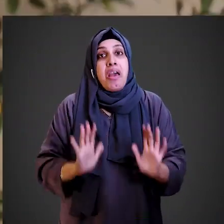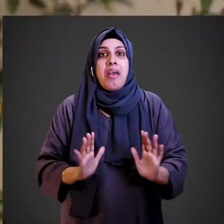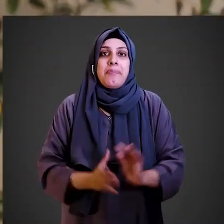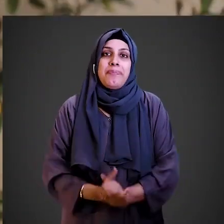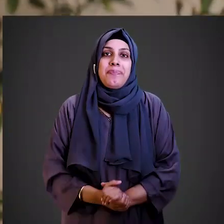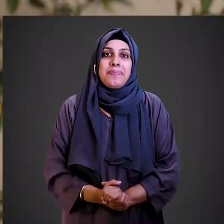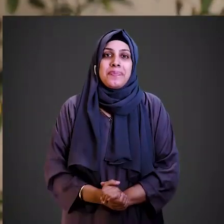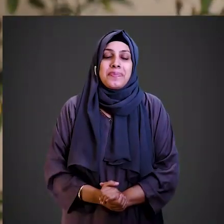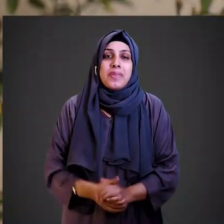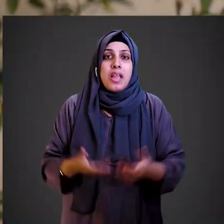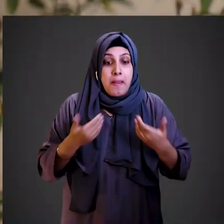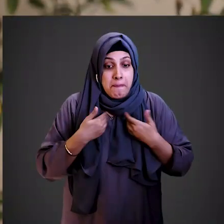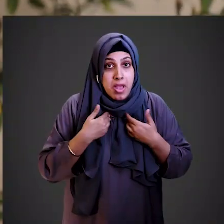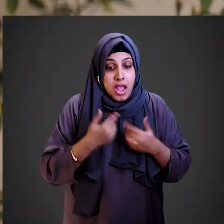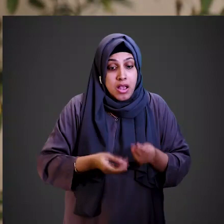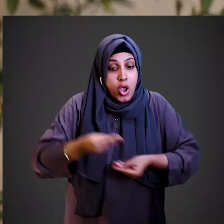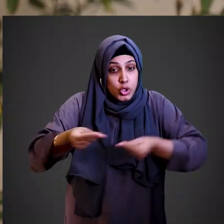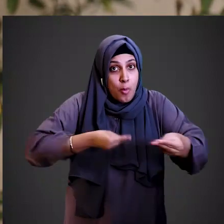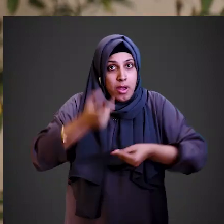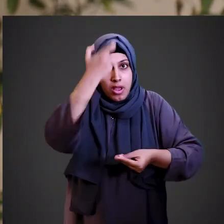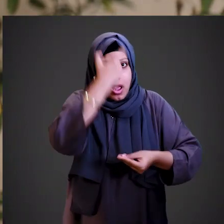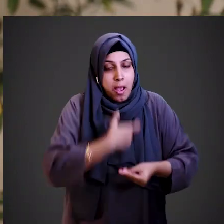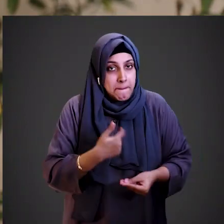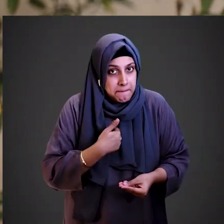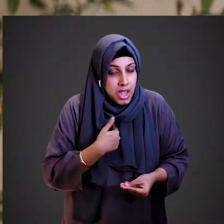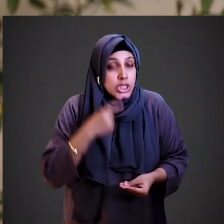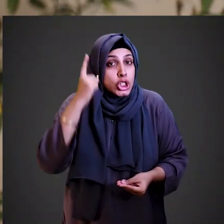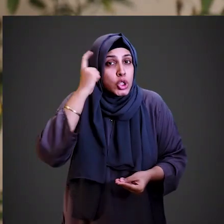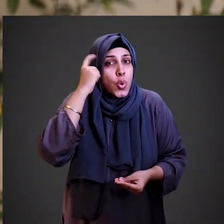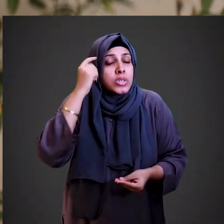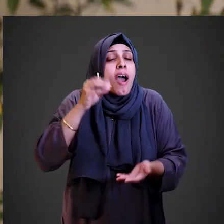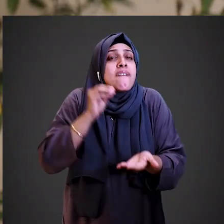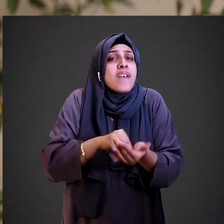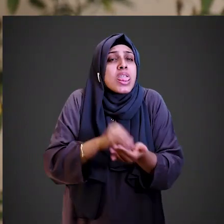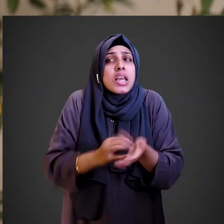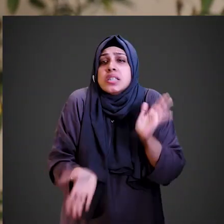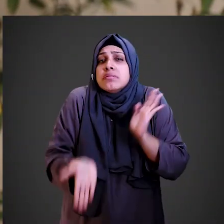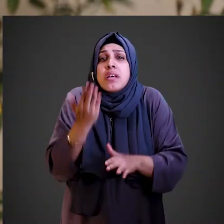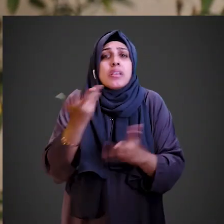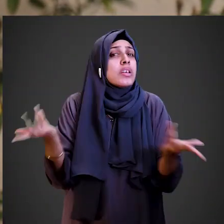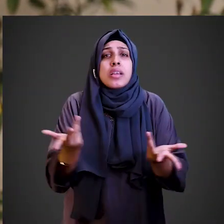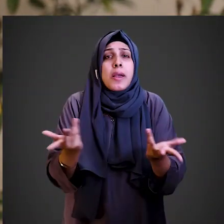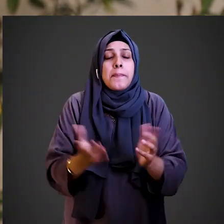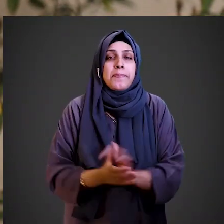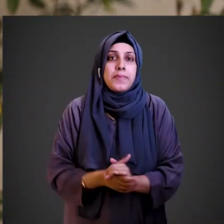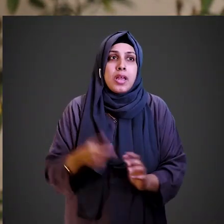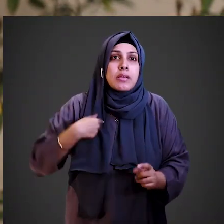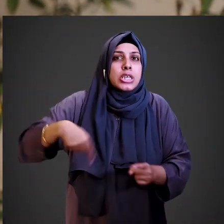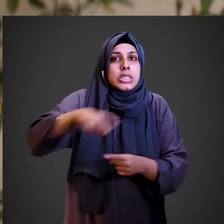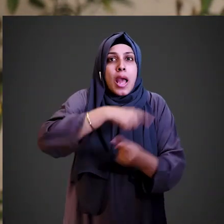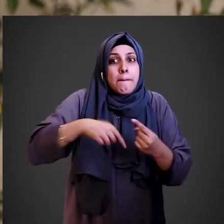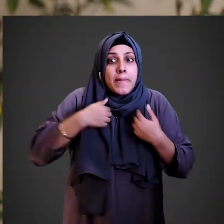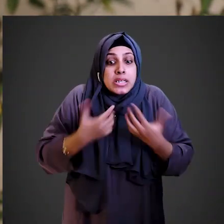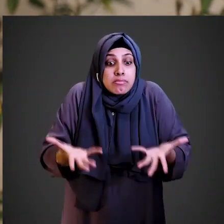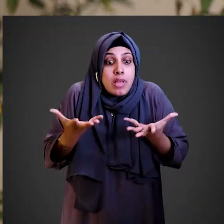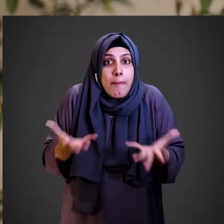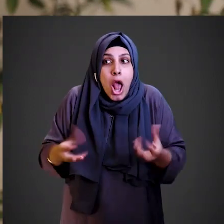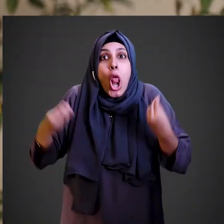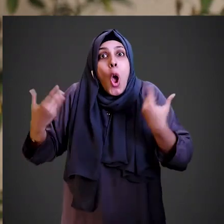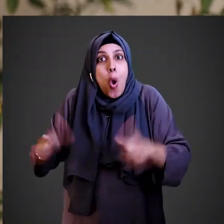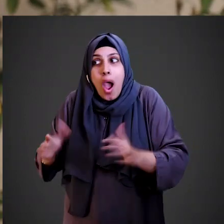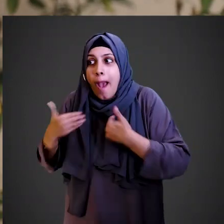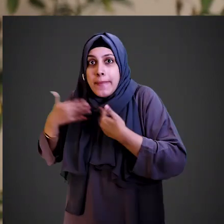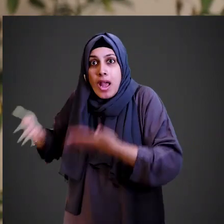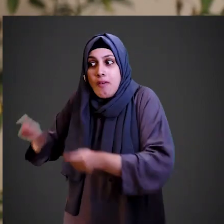سکتے ہیں۔ ایز اے بزنس مین، اور مجھے جو سب سے بڑا فائدہ نظر آیا اس میں کہ جتنا بھی میں نے اپنے ایسٹس بنائے